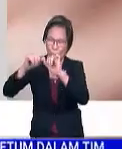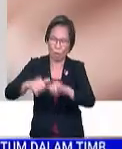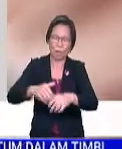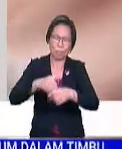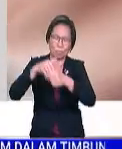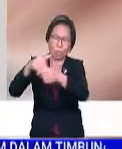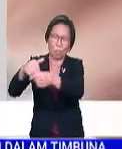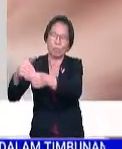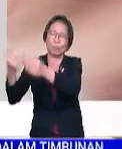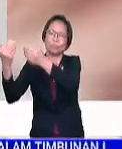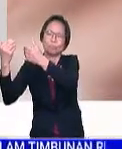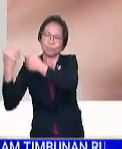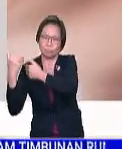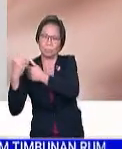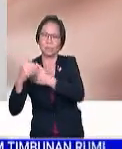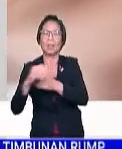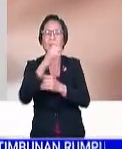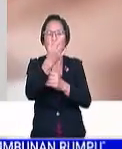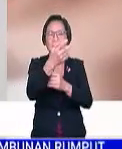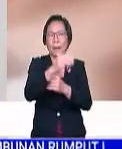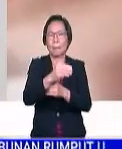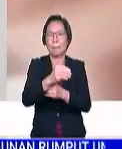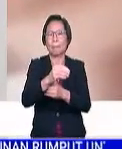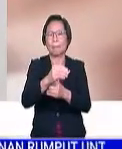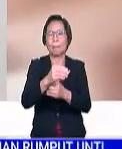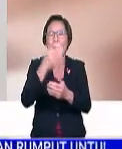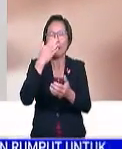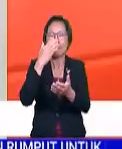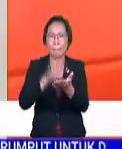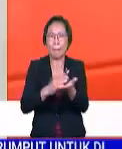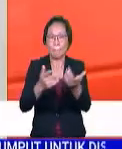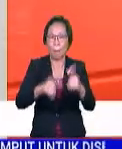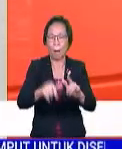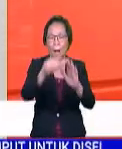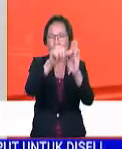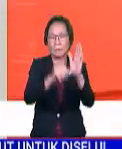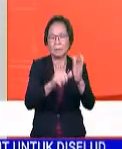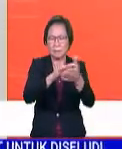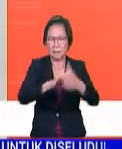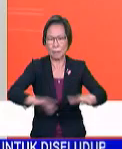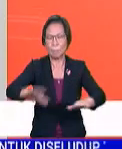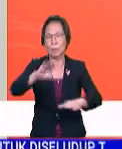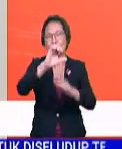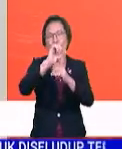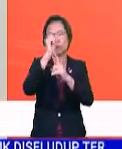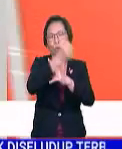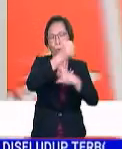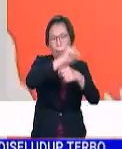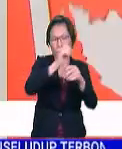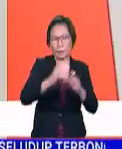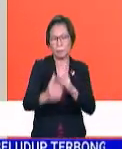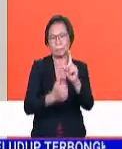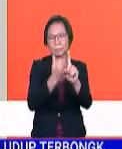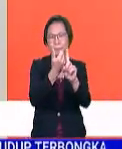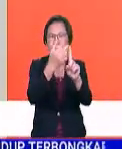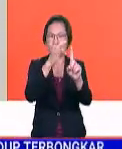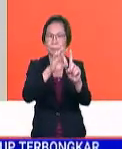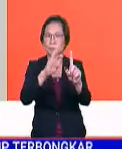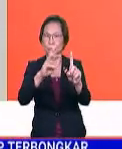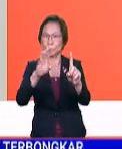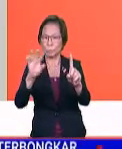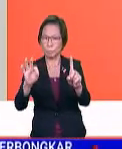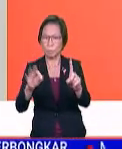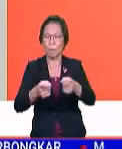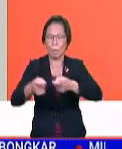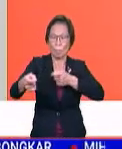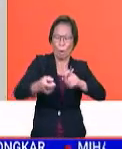faedah orang tanggungan di bawah skim Bencana Pekerjaan Akta Keselamatan Sosial Pekerja 1969. Selain